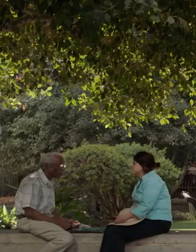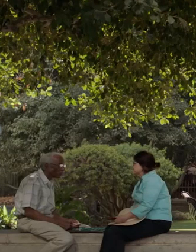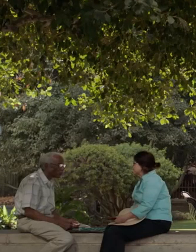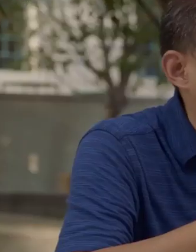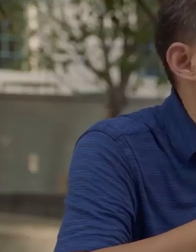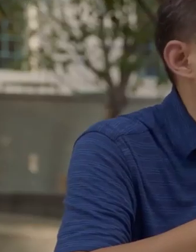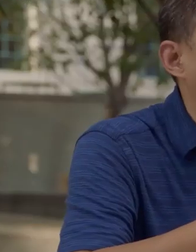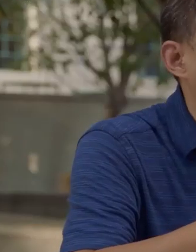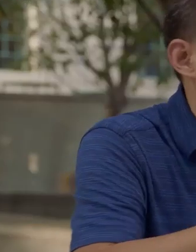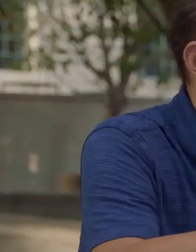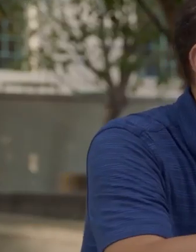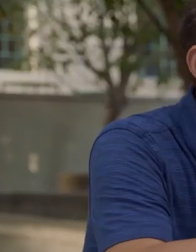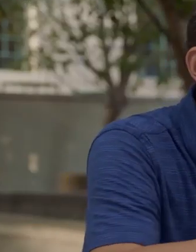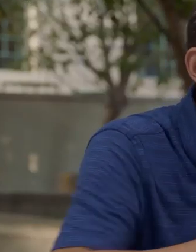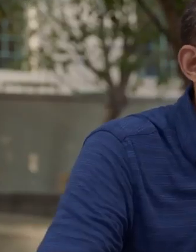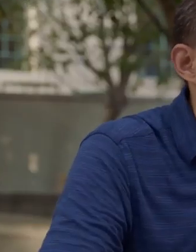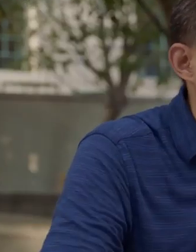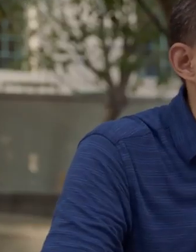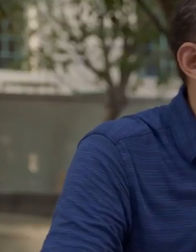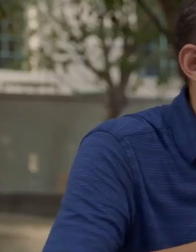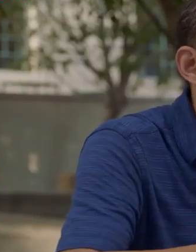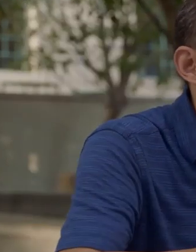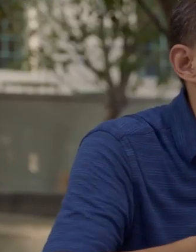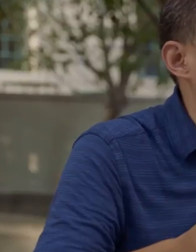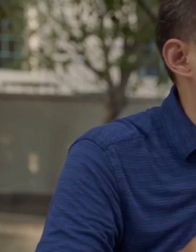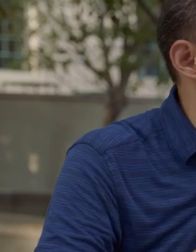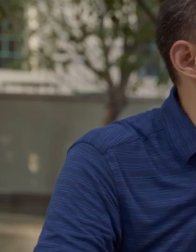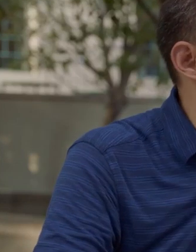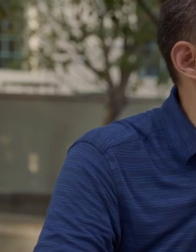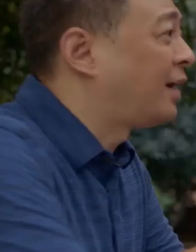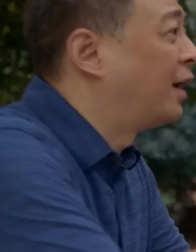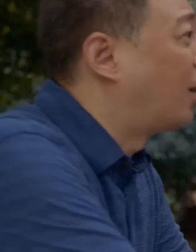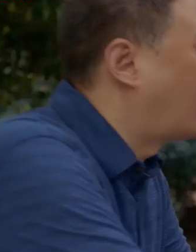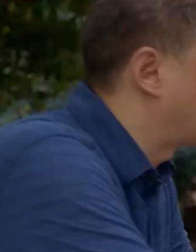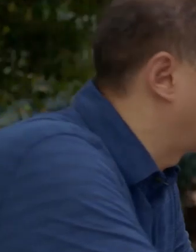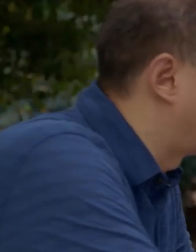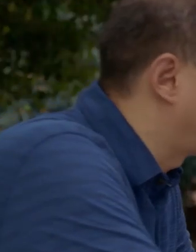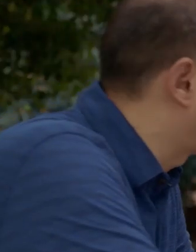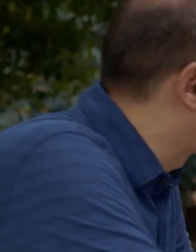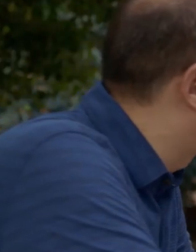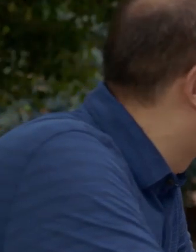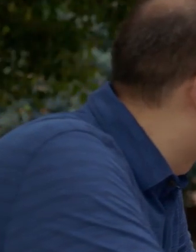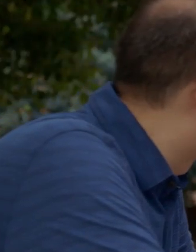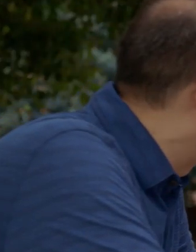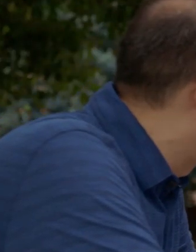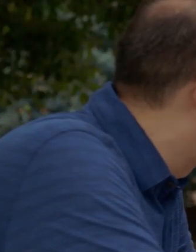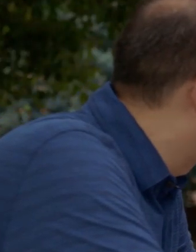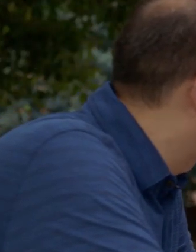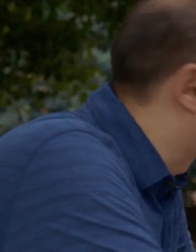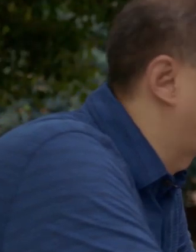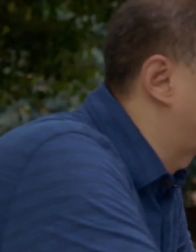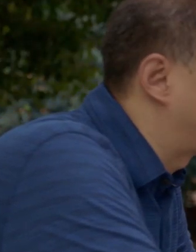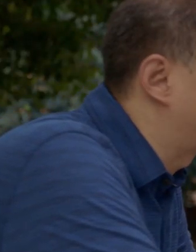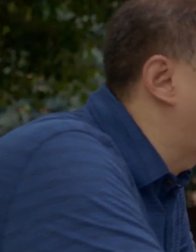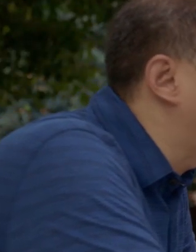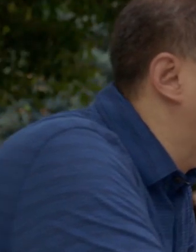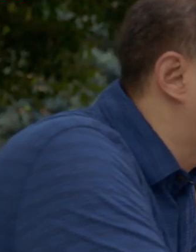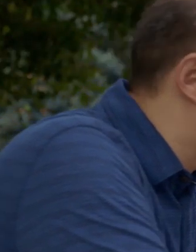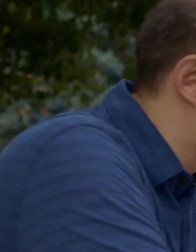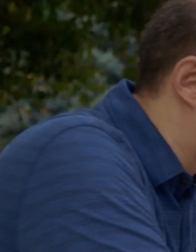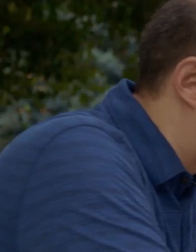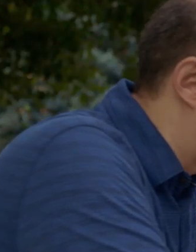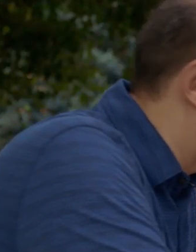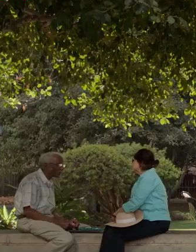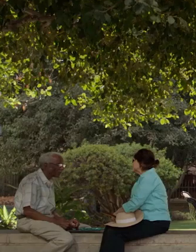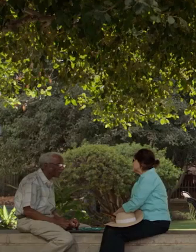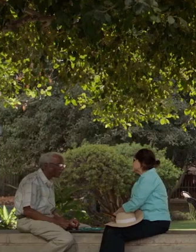哎，你这……哎，你们两个都对，可光说有什么用呢？填好2020年的人口普查，就可以协助公共资金